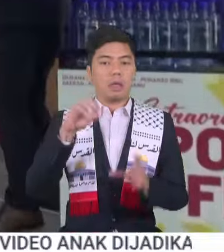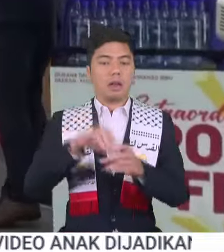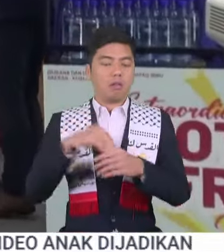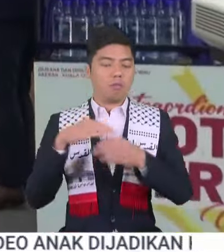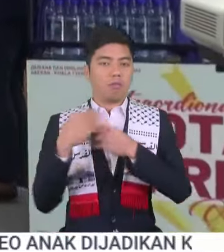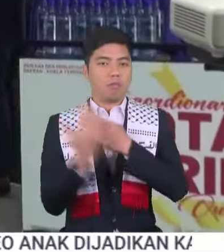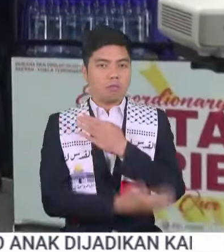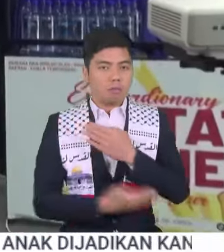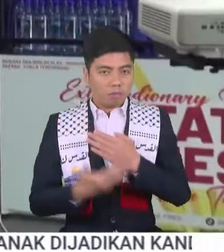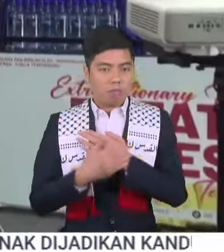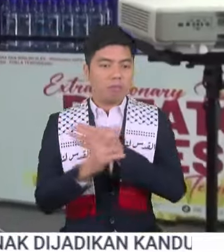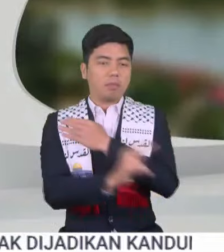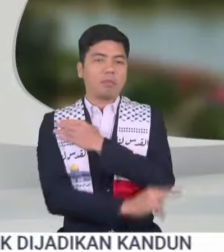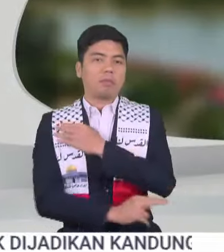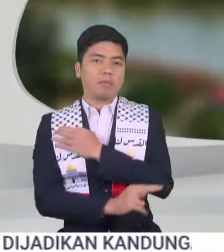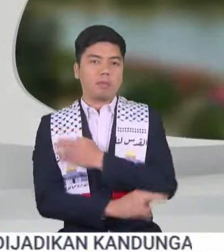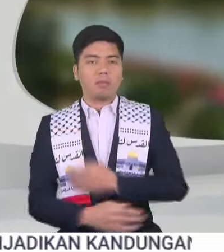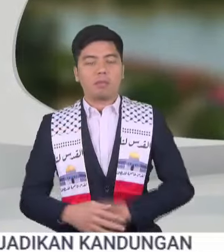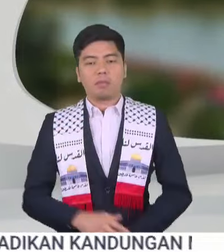negara.